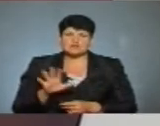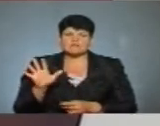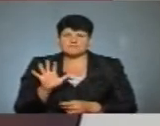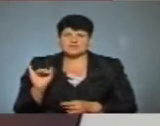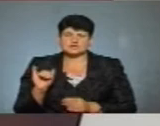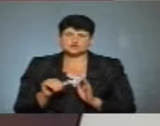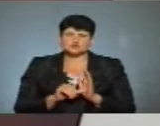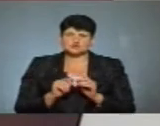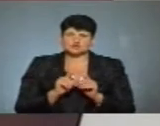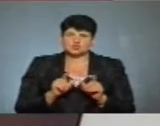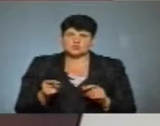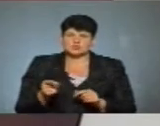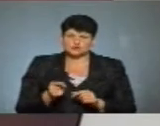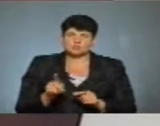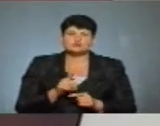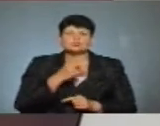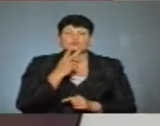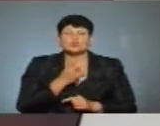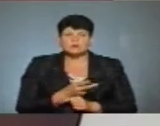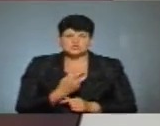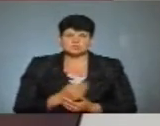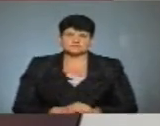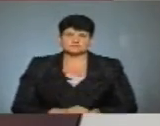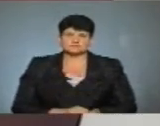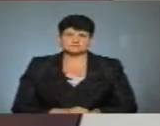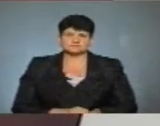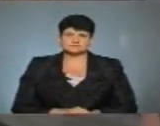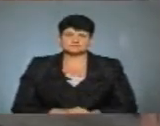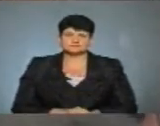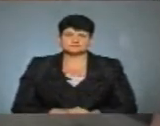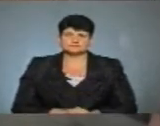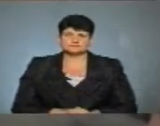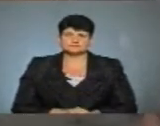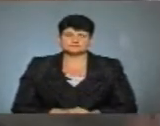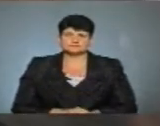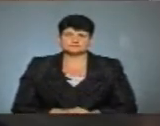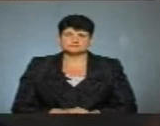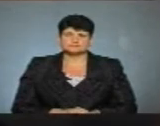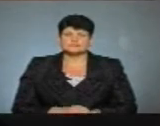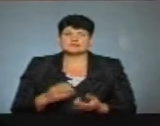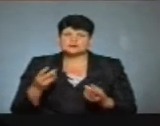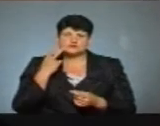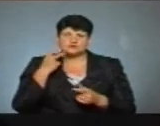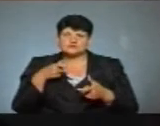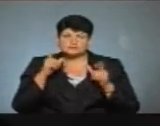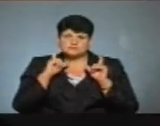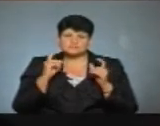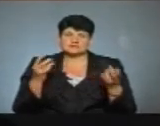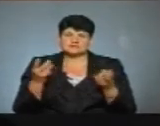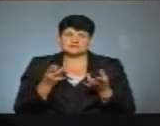6-й школах Тернополя. Що побачила, дивіться. Треба зараз одягати маску,